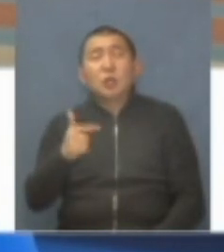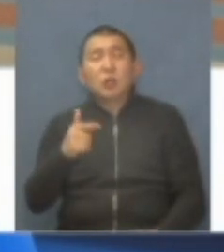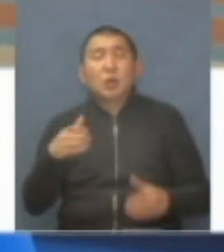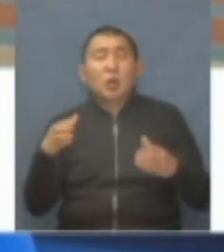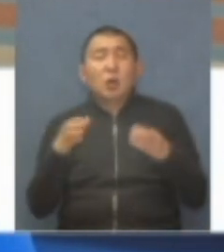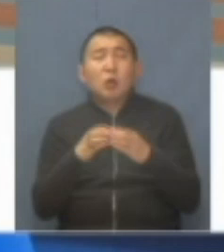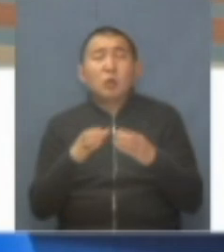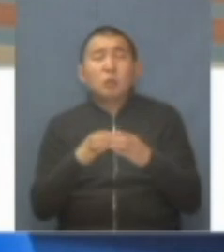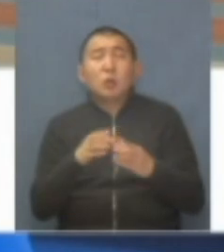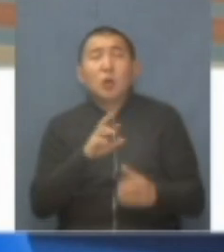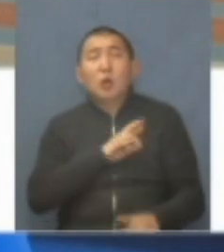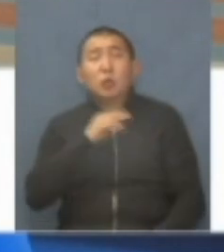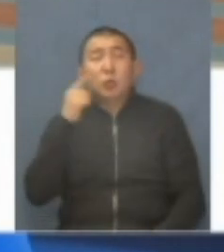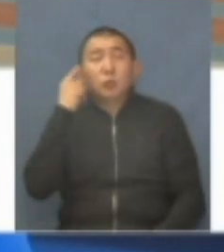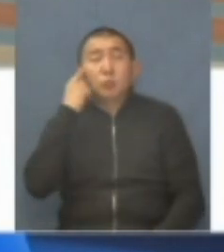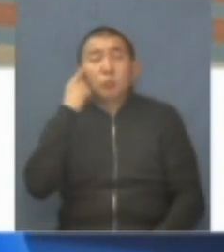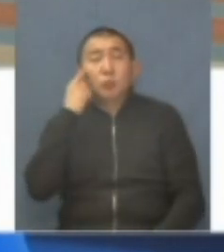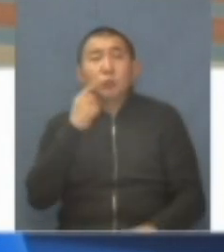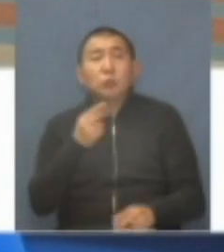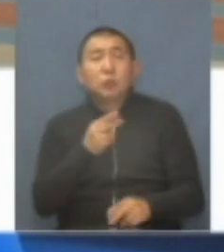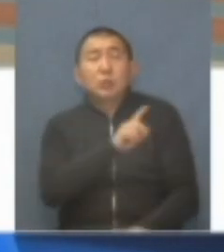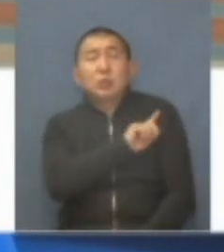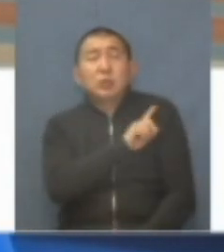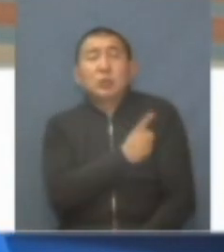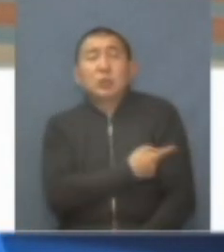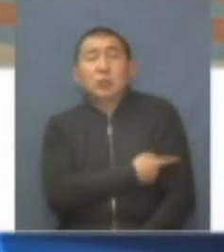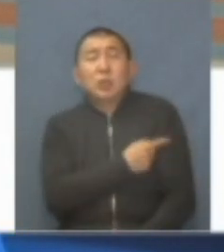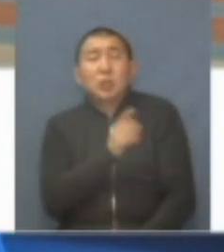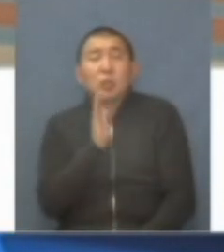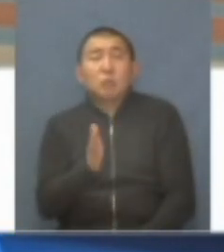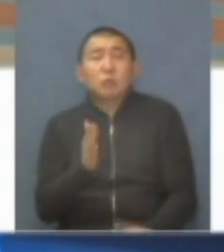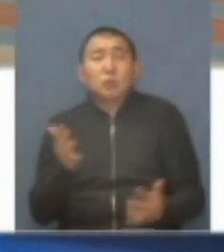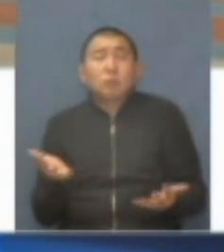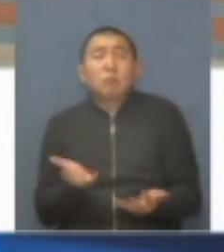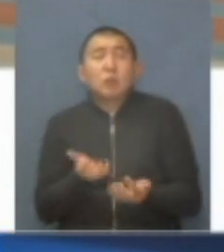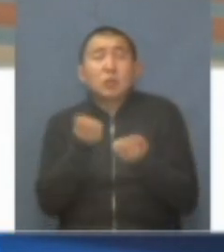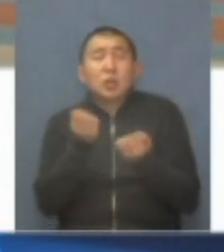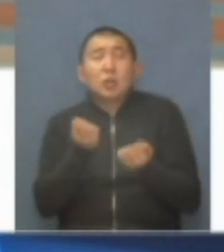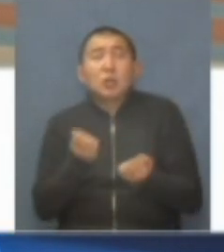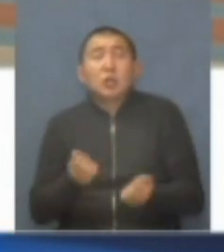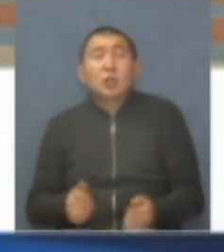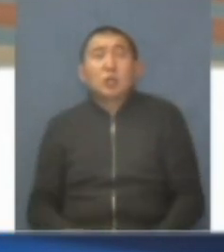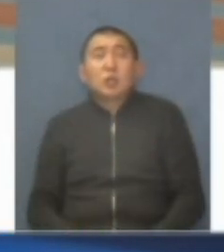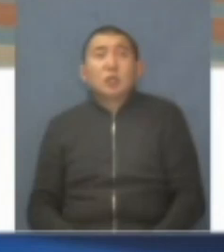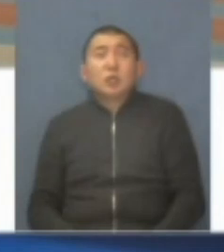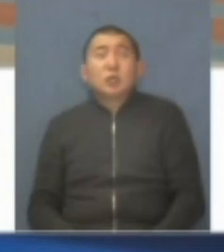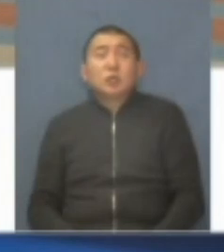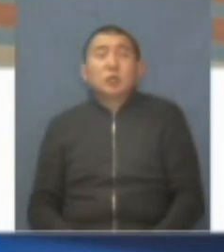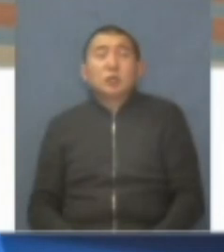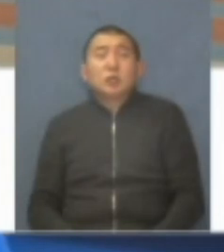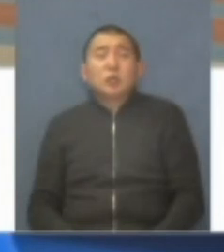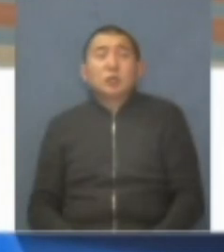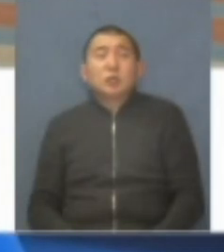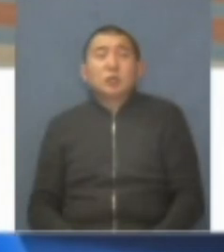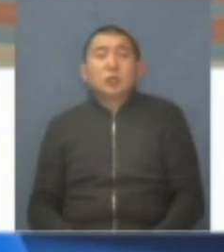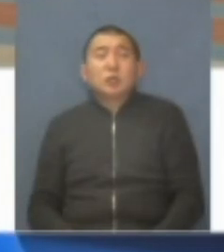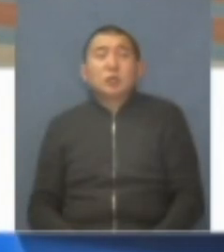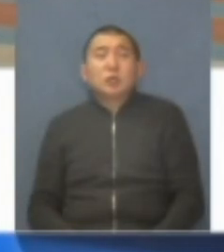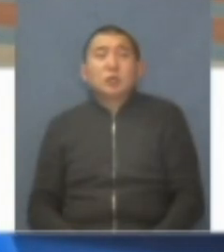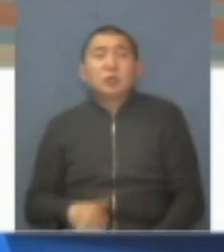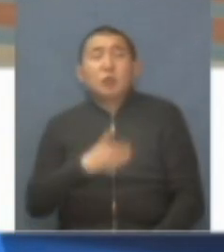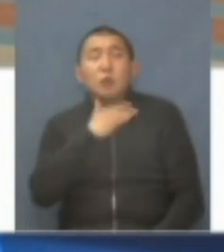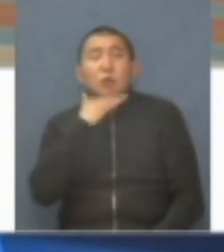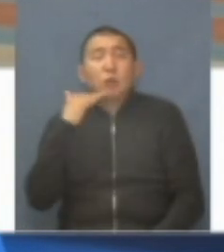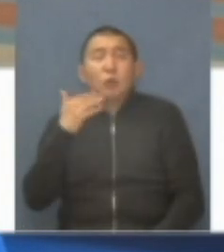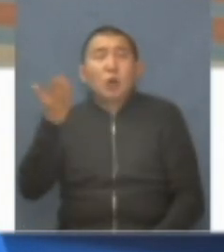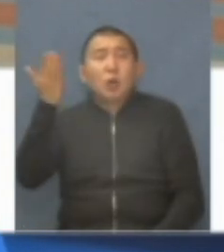очень такая вот сильная будет поддержка со стороны организаторов. Потому что многие уже